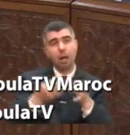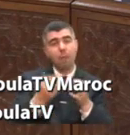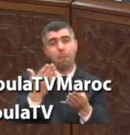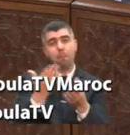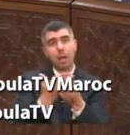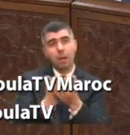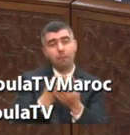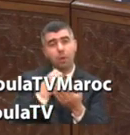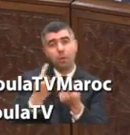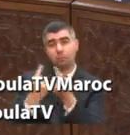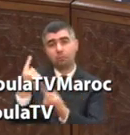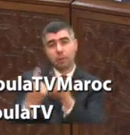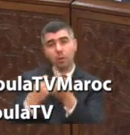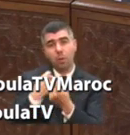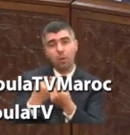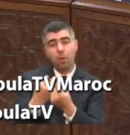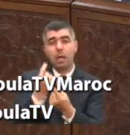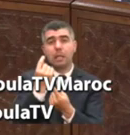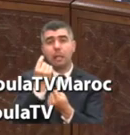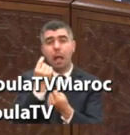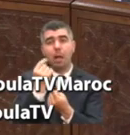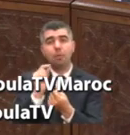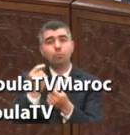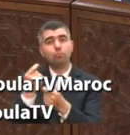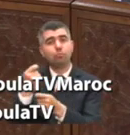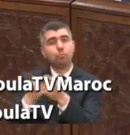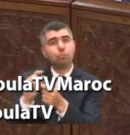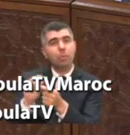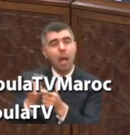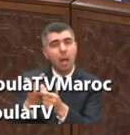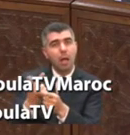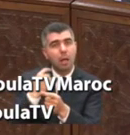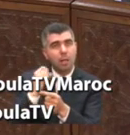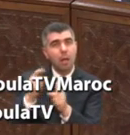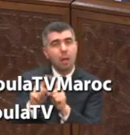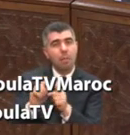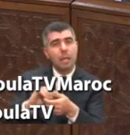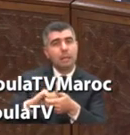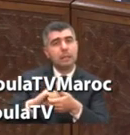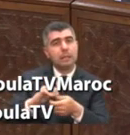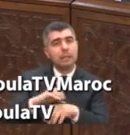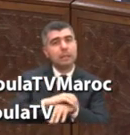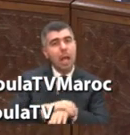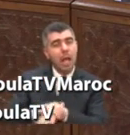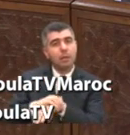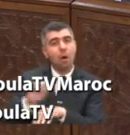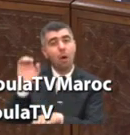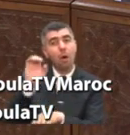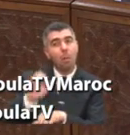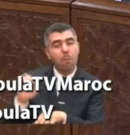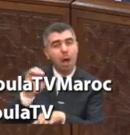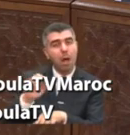رسم نهائي مضاد للاغراق وعلى وارده الحديد ذات المنشئ التركي والاتحاد الاوروبي لمده 5 سنوات اللي بدات من